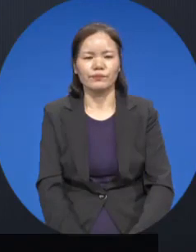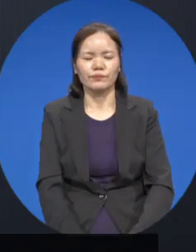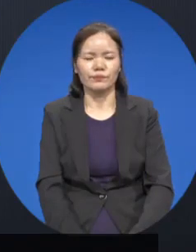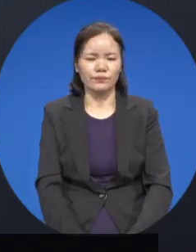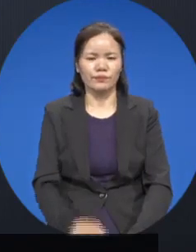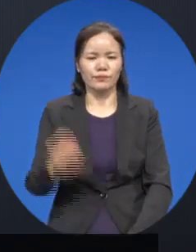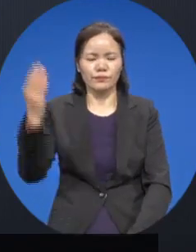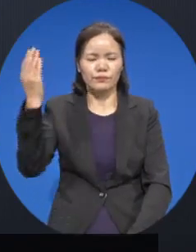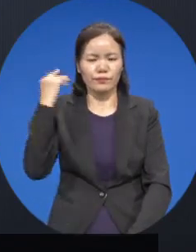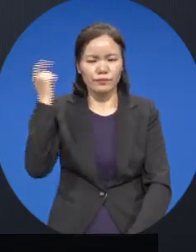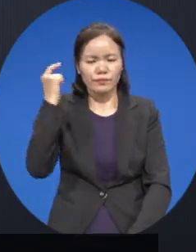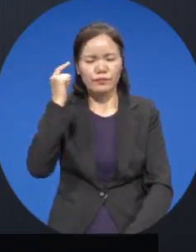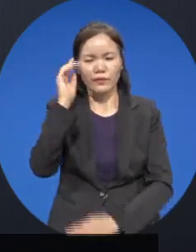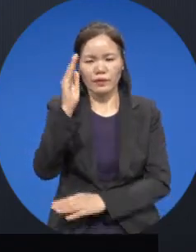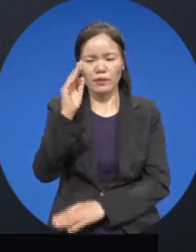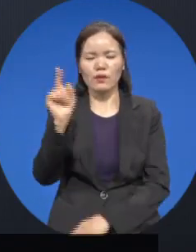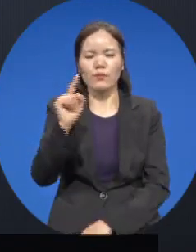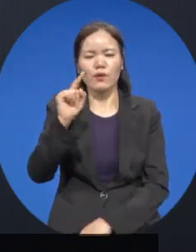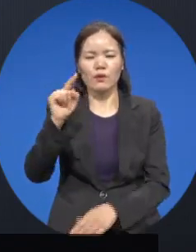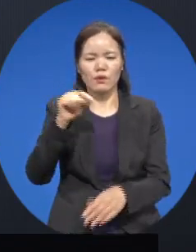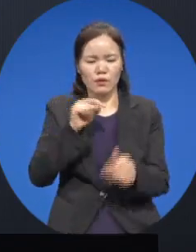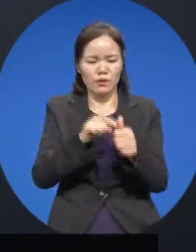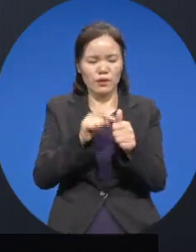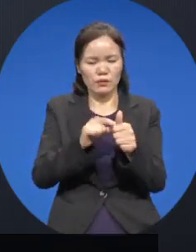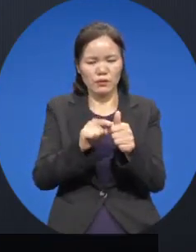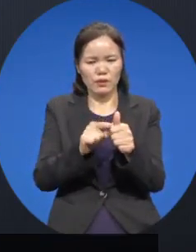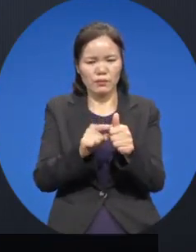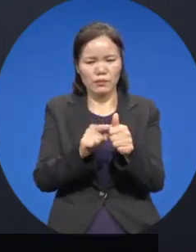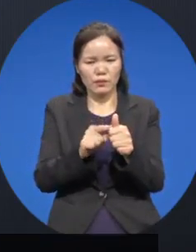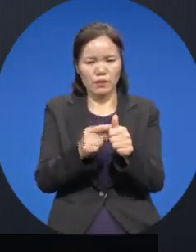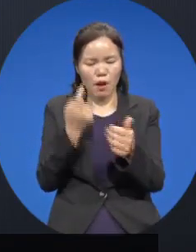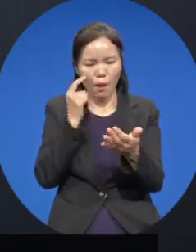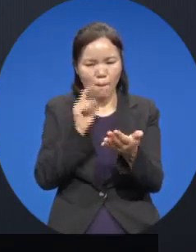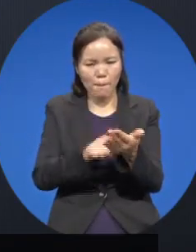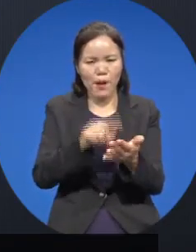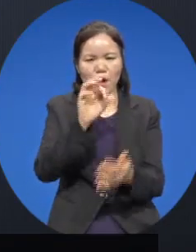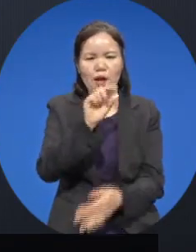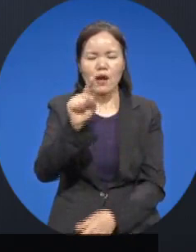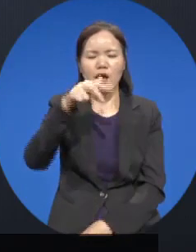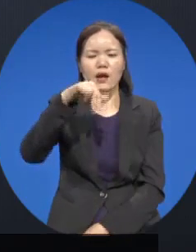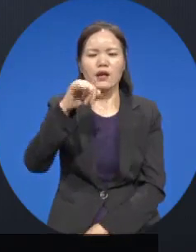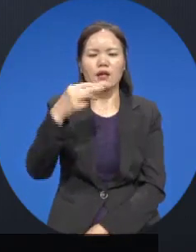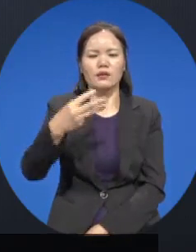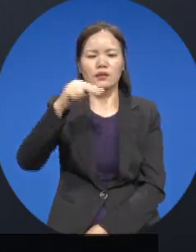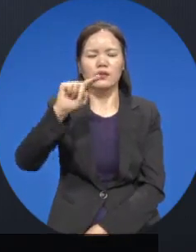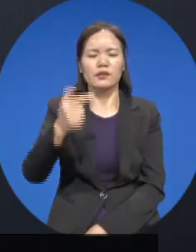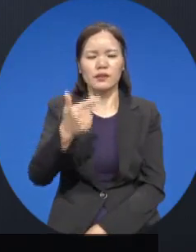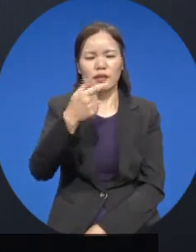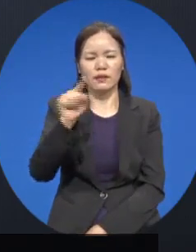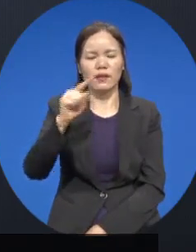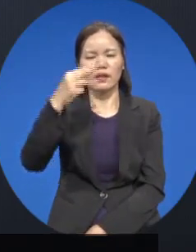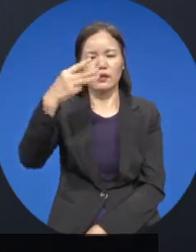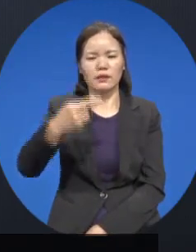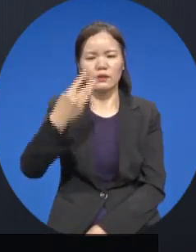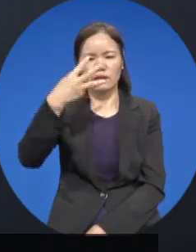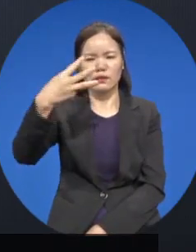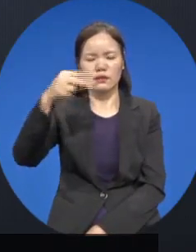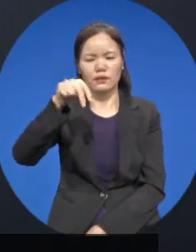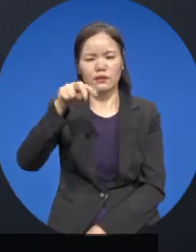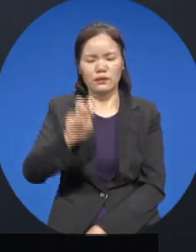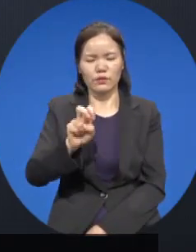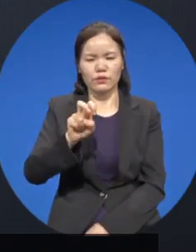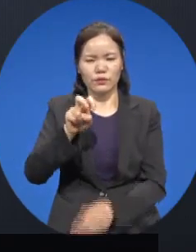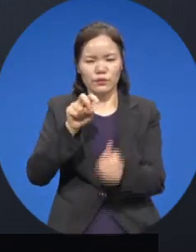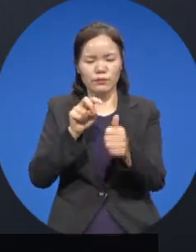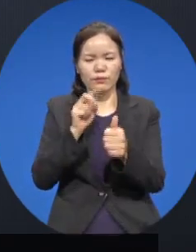전에 들은 이야기로는 요의 학생 몸에서 나온 도 꿀벌 아 아질산나트륨 이라는 그런 물질이라고 하는데 교수님